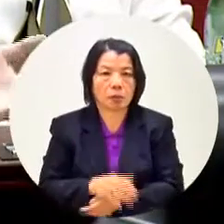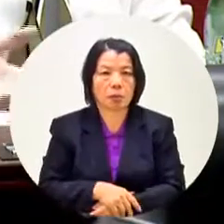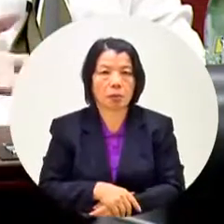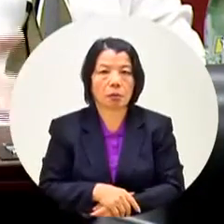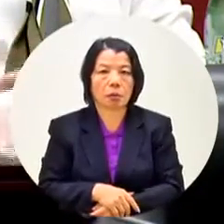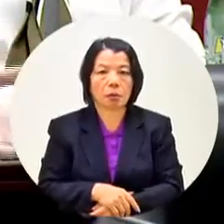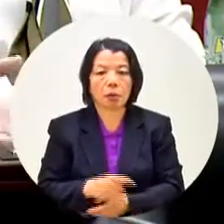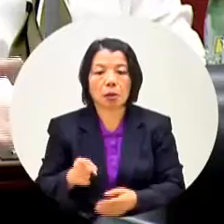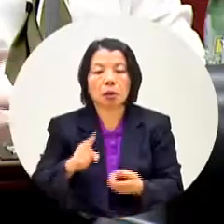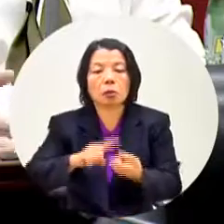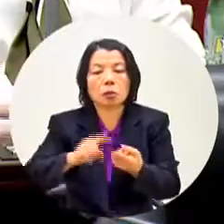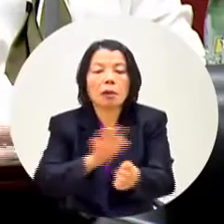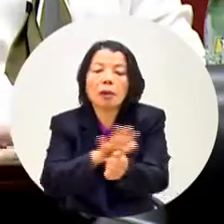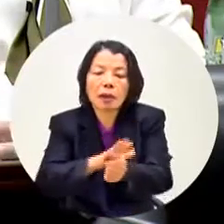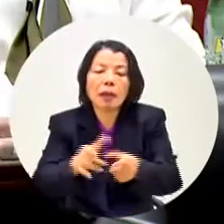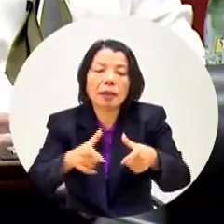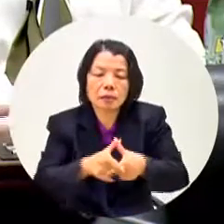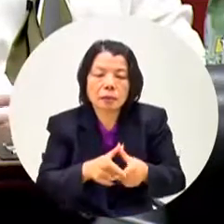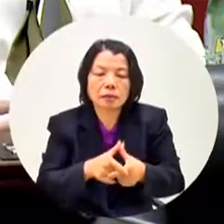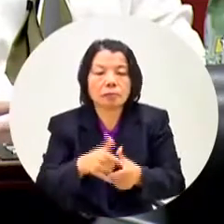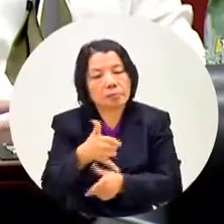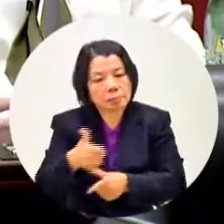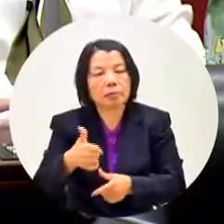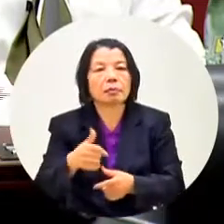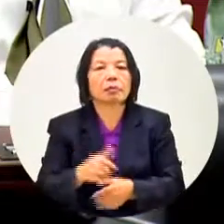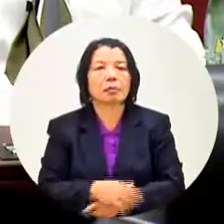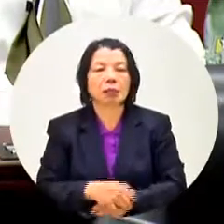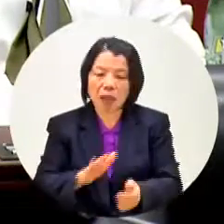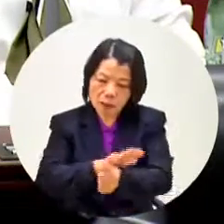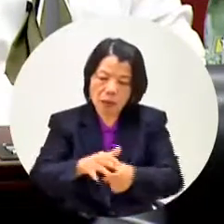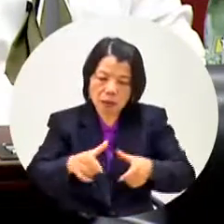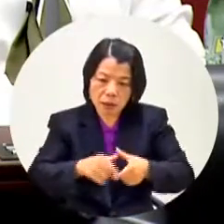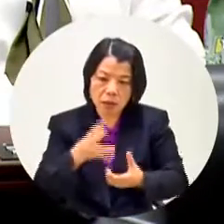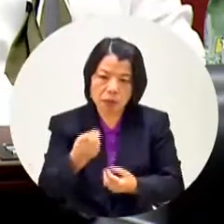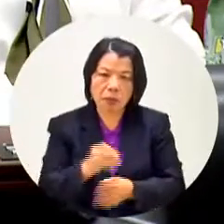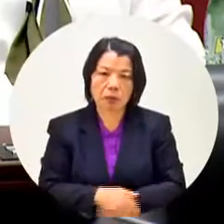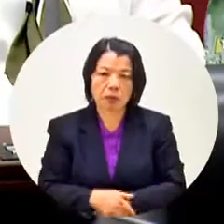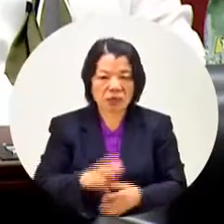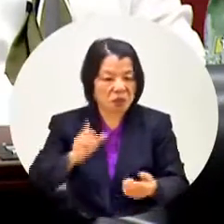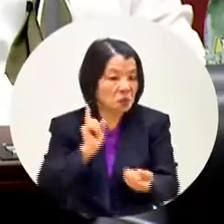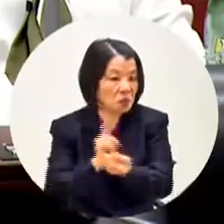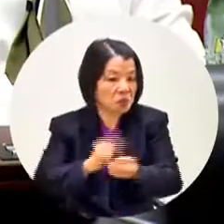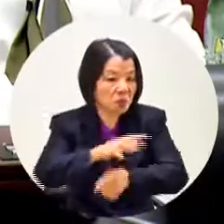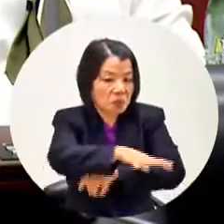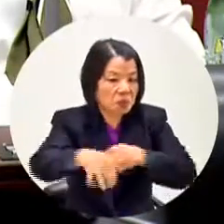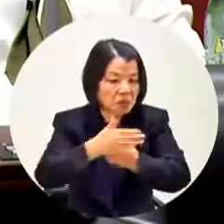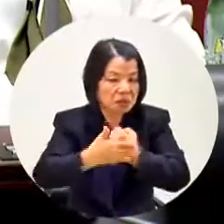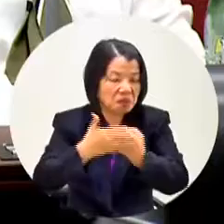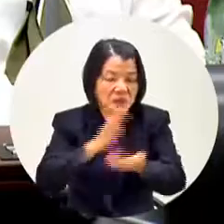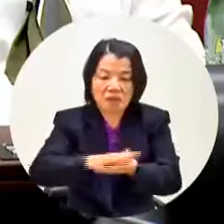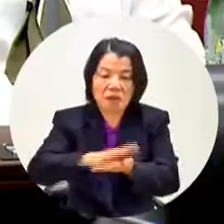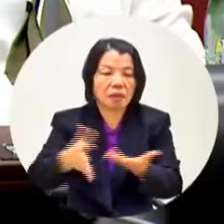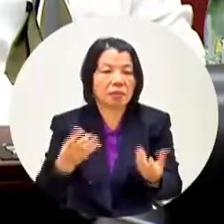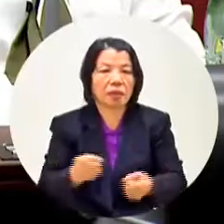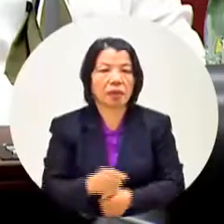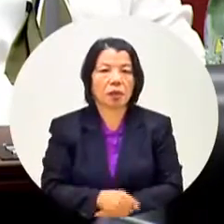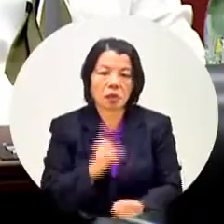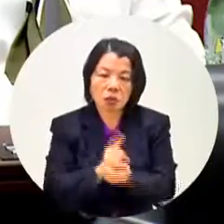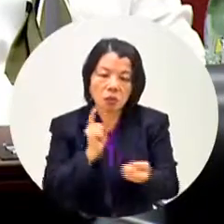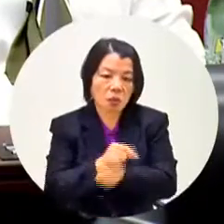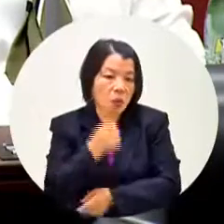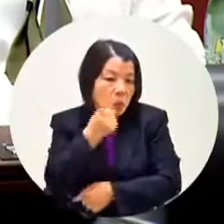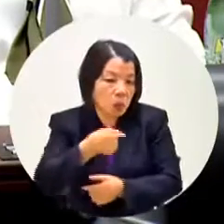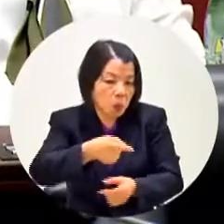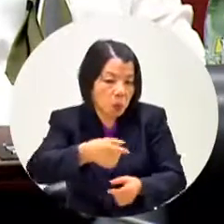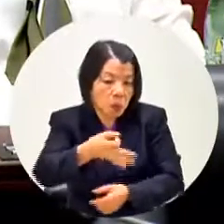喂养路边的流浪狗。但是他们的喂养是非常的干净的，不是像一般市民说的